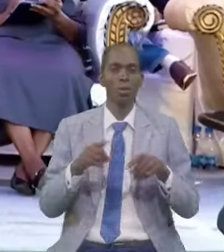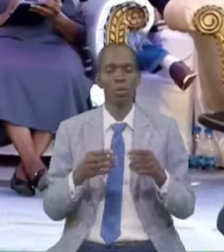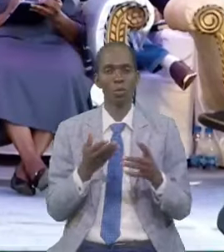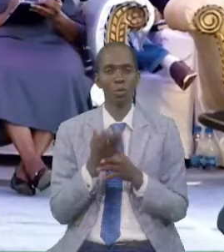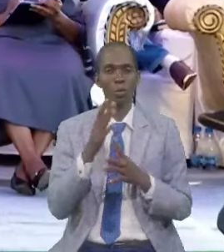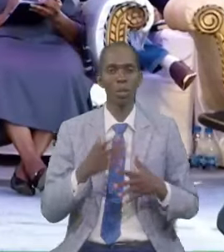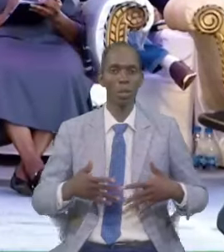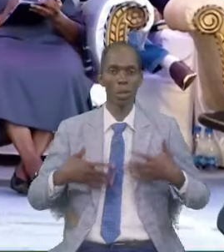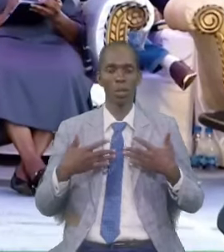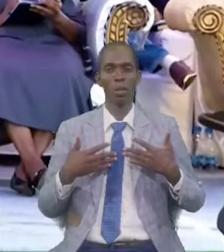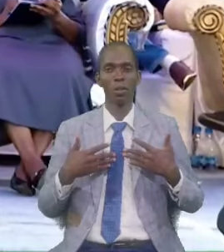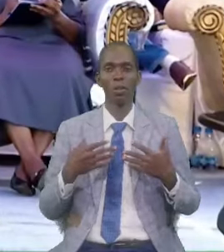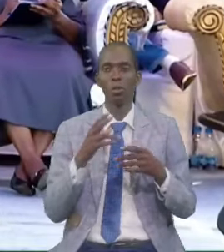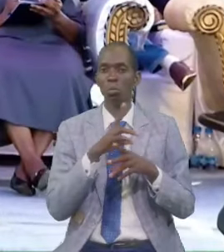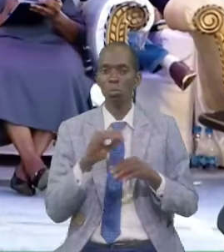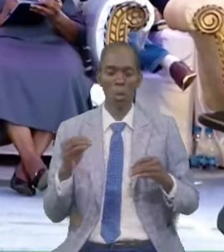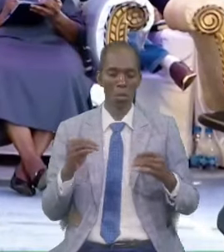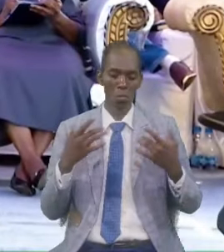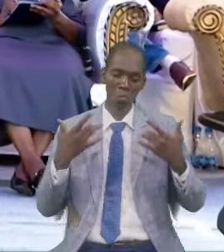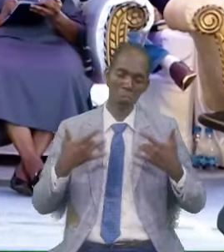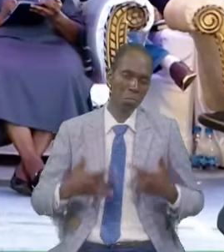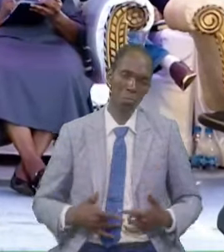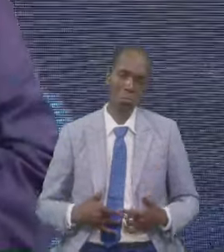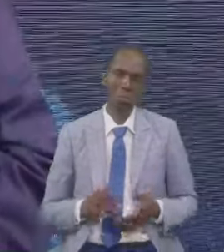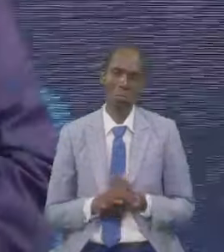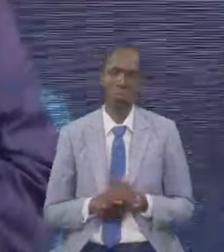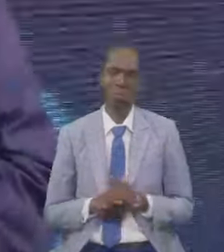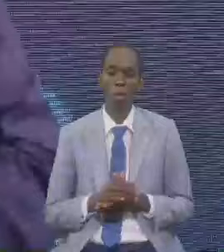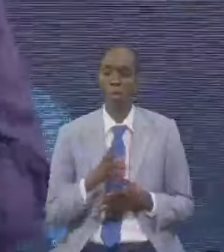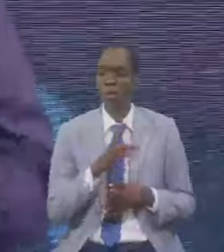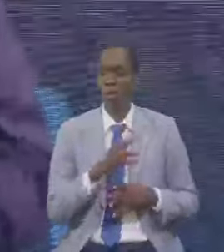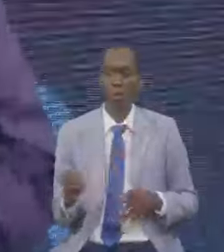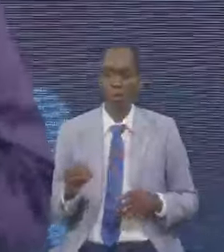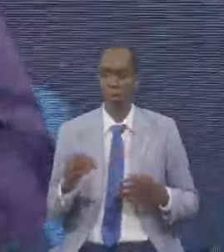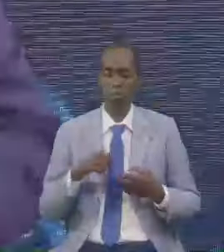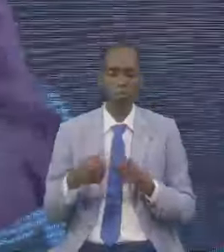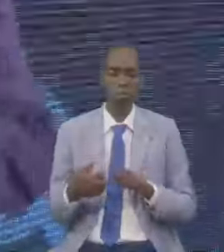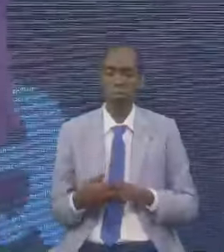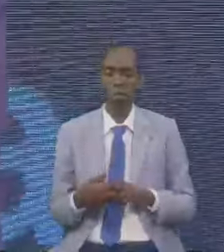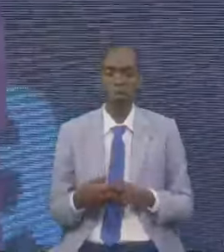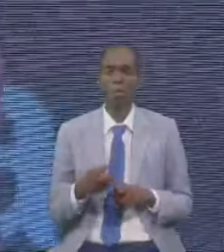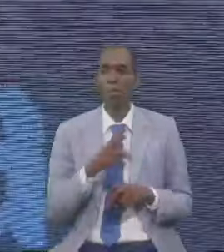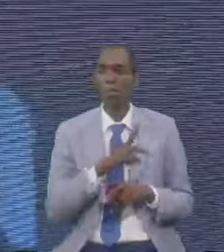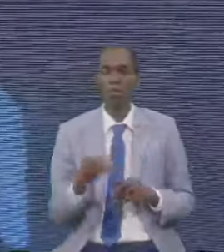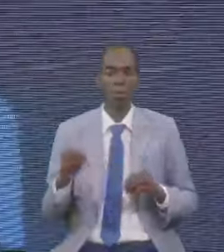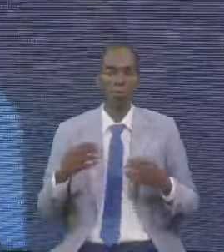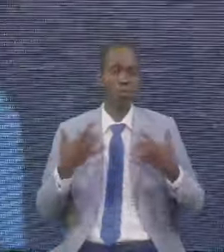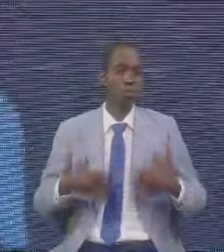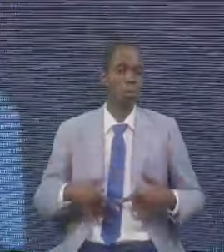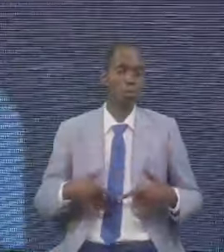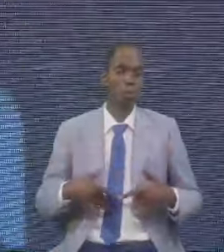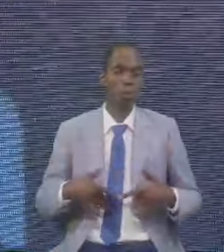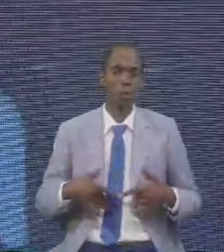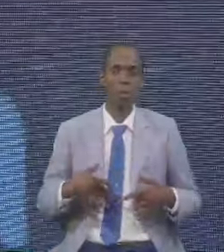No distress. ఏ ఒత్తిడి నిరాశ ఉండకూడదు. No stress. ఏ విధమైన ఒత్తిడి ఉండకూడదు. No discouragement. ఏ విధమైన నిరుత్సాహం ఉండకూడదు.